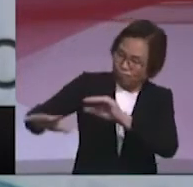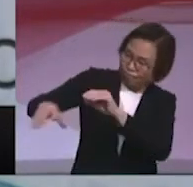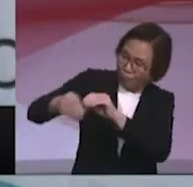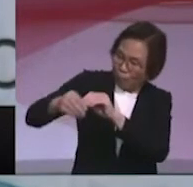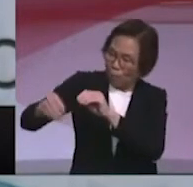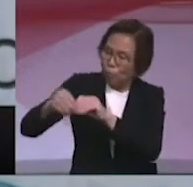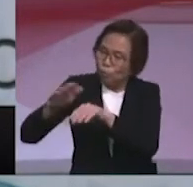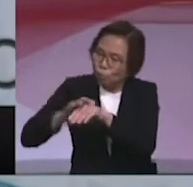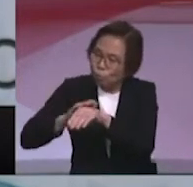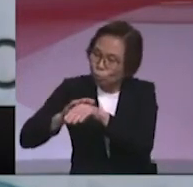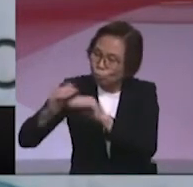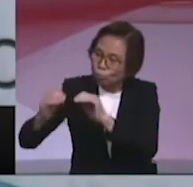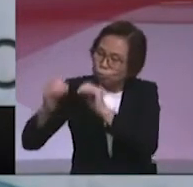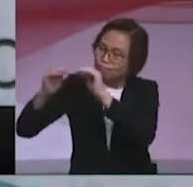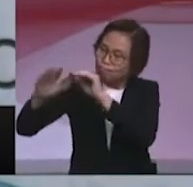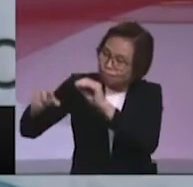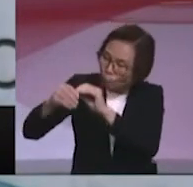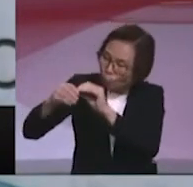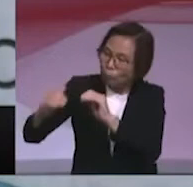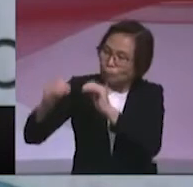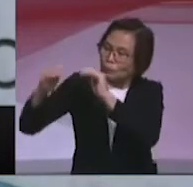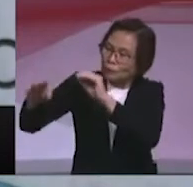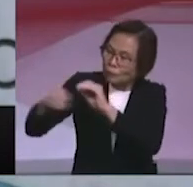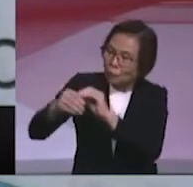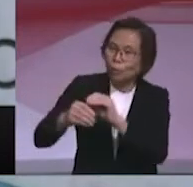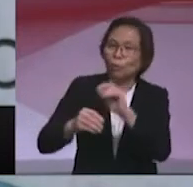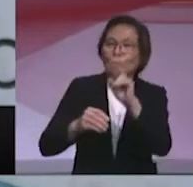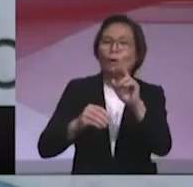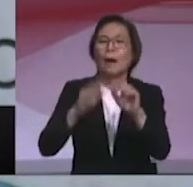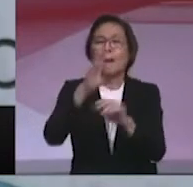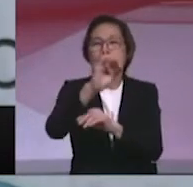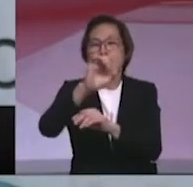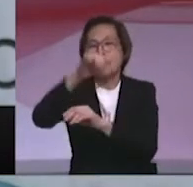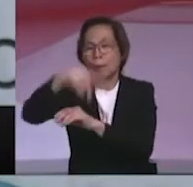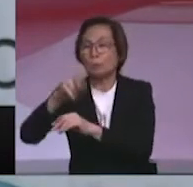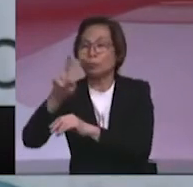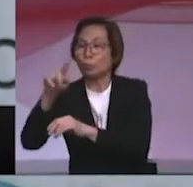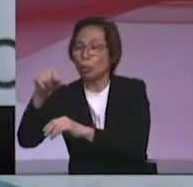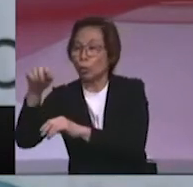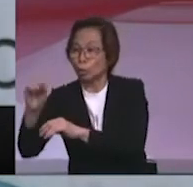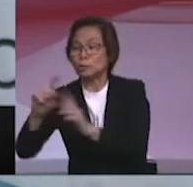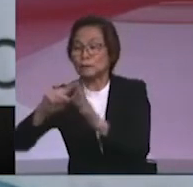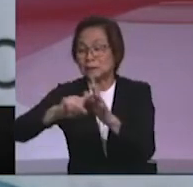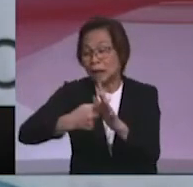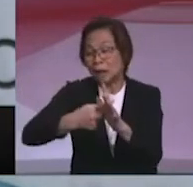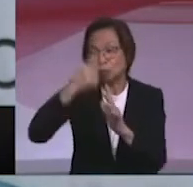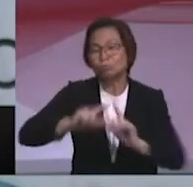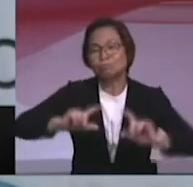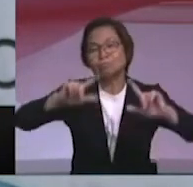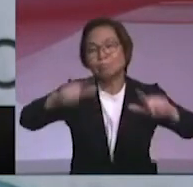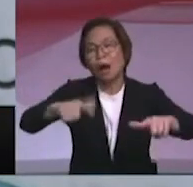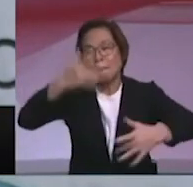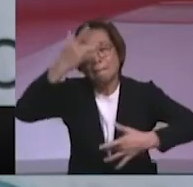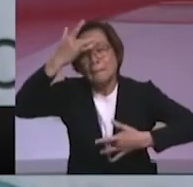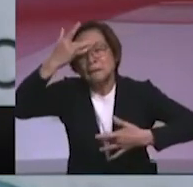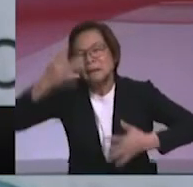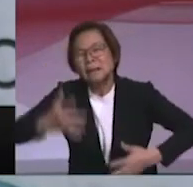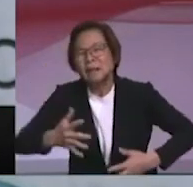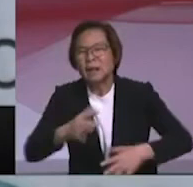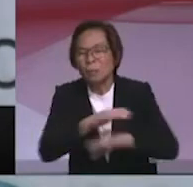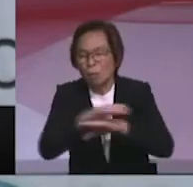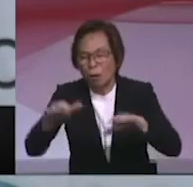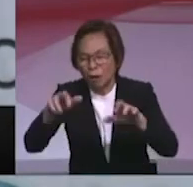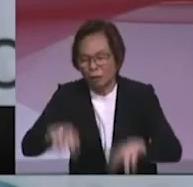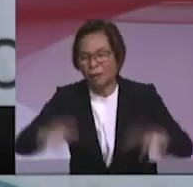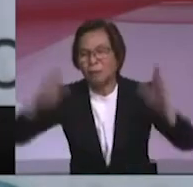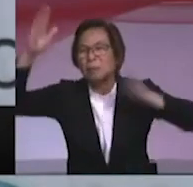ditambah secara berperingkat. PKRC MAIPS 2.0 akan berfungsi untuk menempatkan pesakit-pesakit bukan